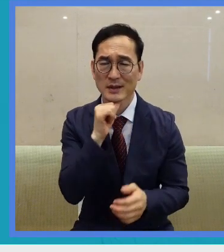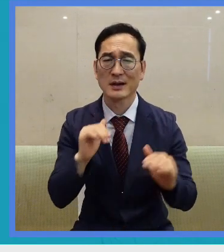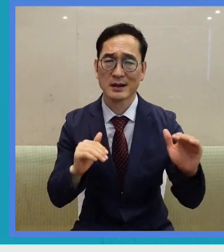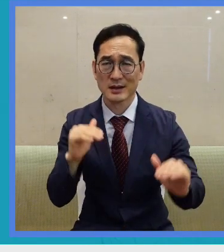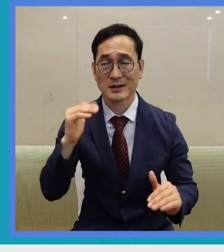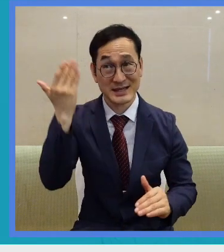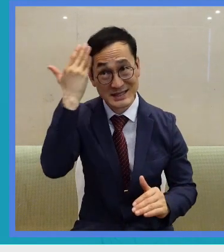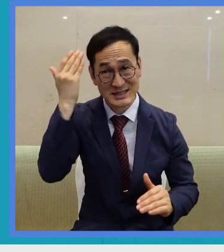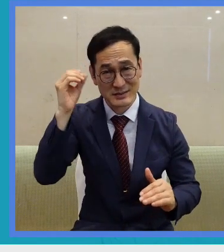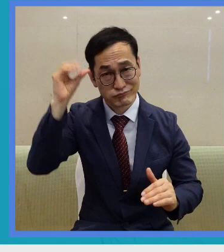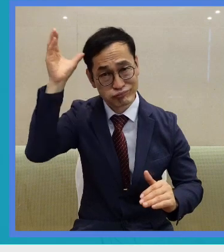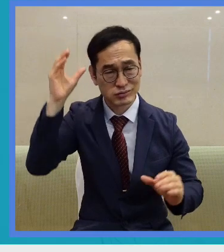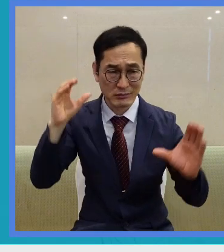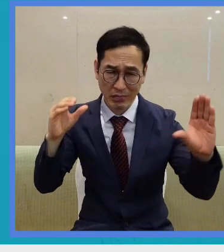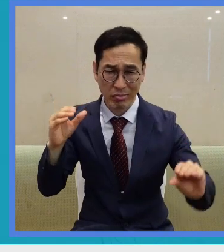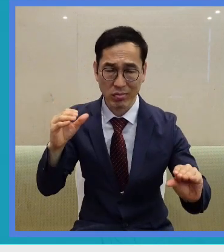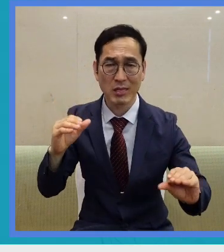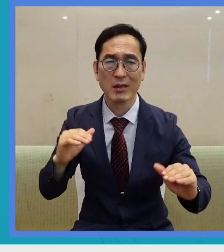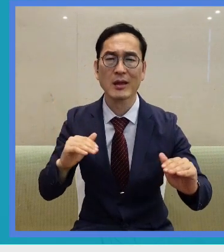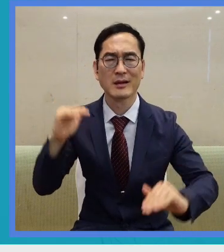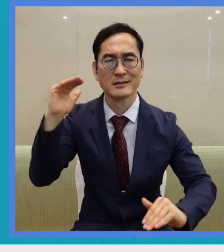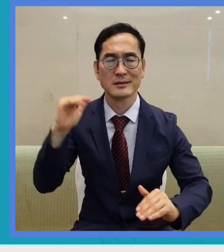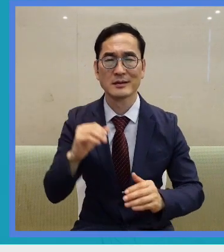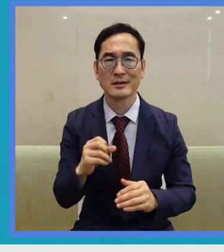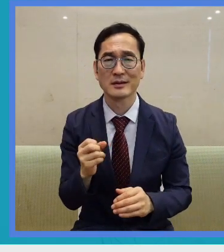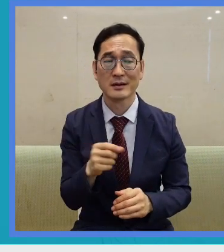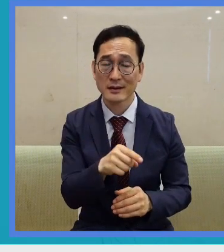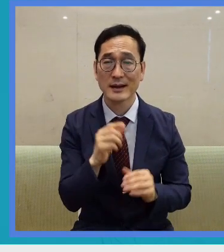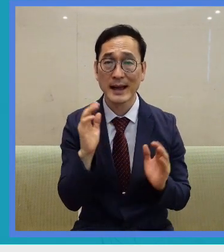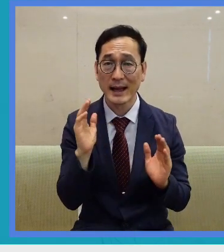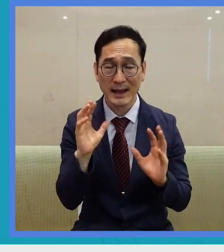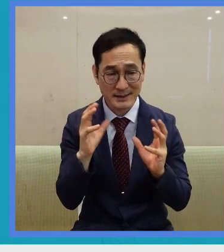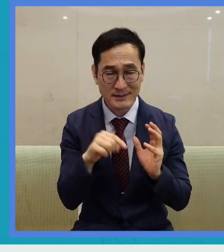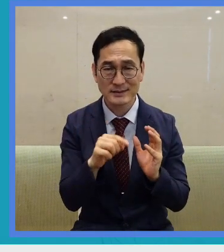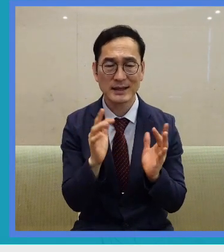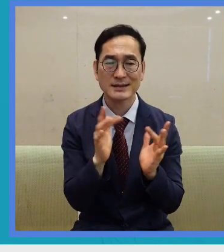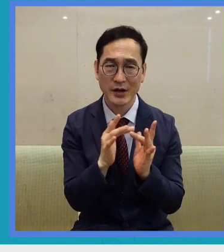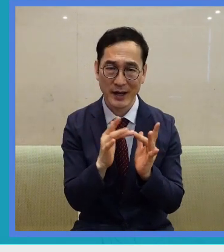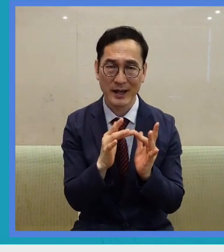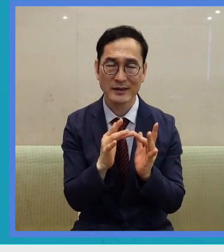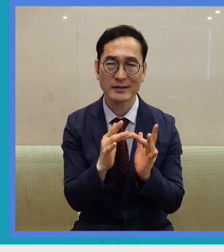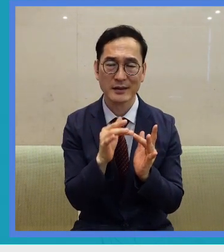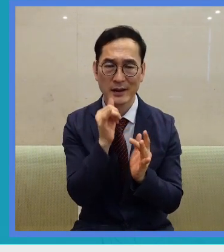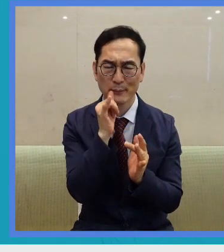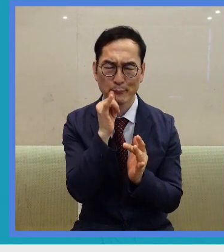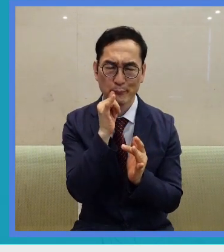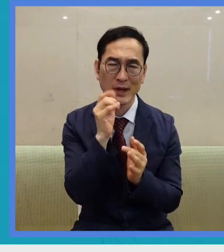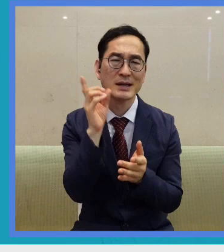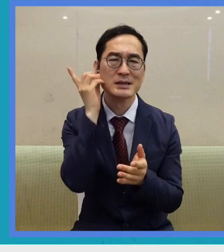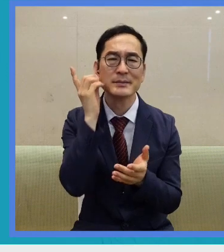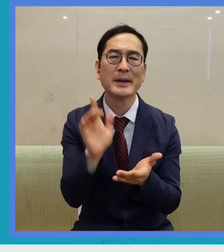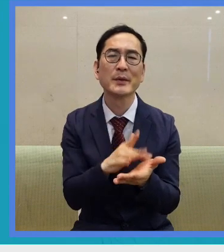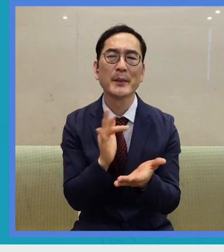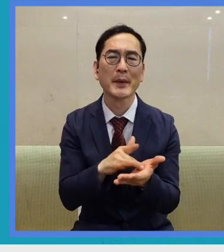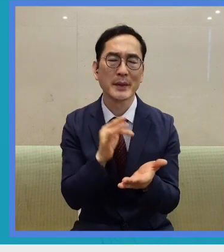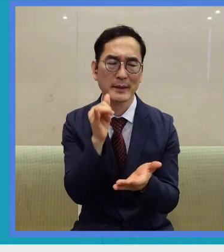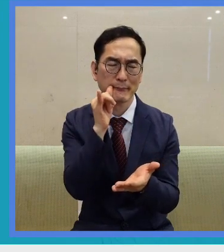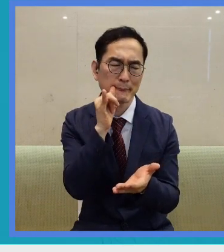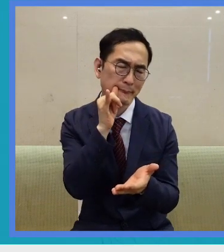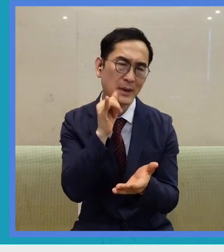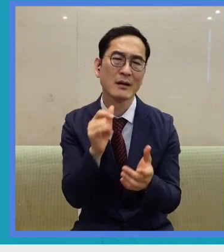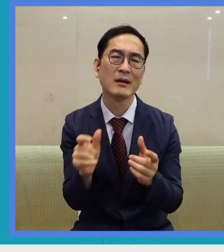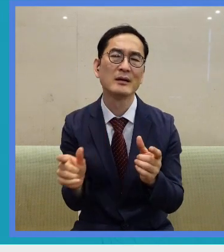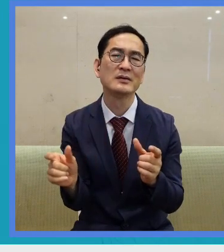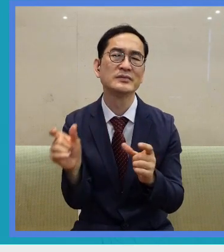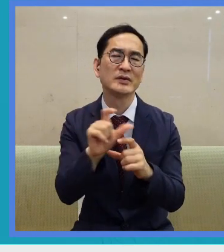문제들이 생긴다는 거죠. 그리고 아이들은 스마트폰이나 아니면 인터넷 중독 인구의 그 비율이 훨씬 높아진다라고